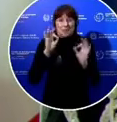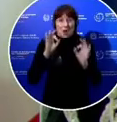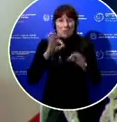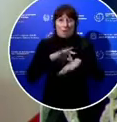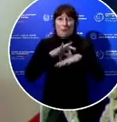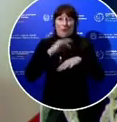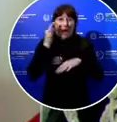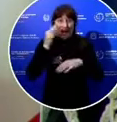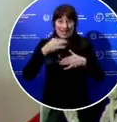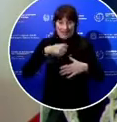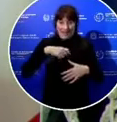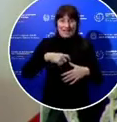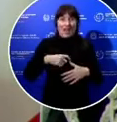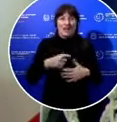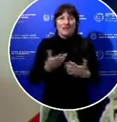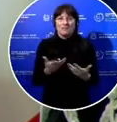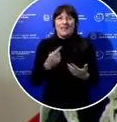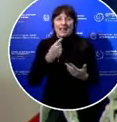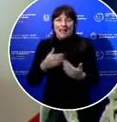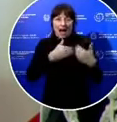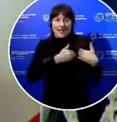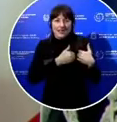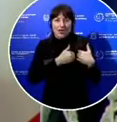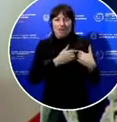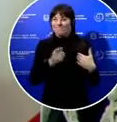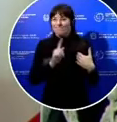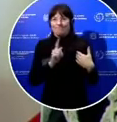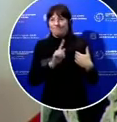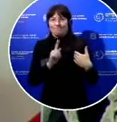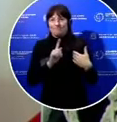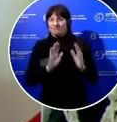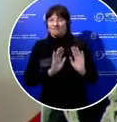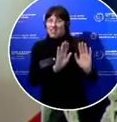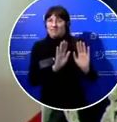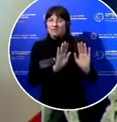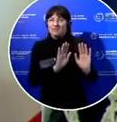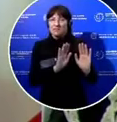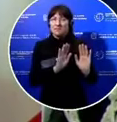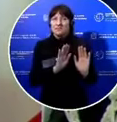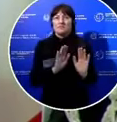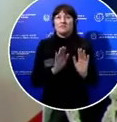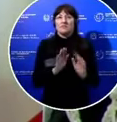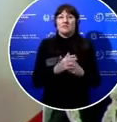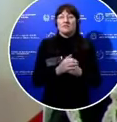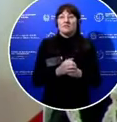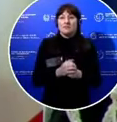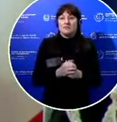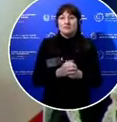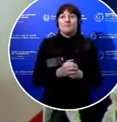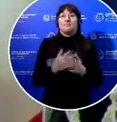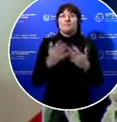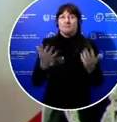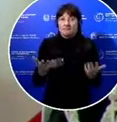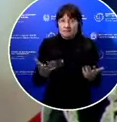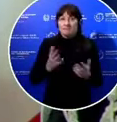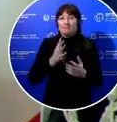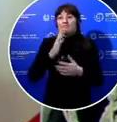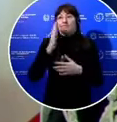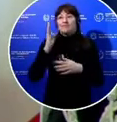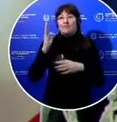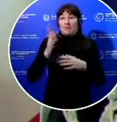carico invece no. E quando magari per facile consenso dall'alto si è dichiarato guerra ad un